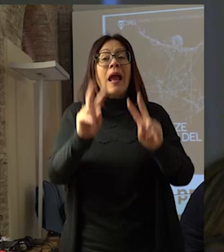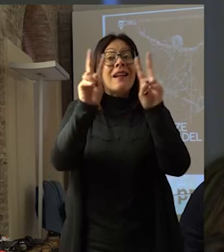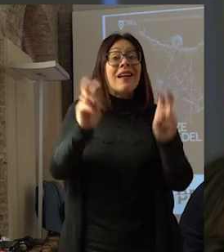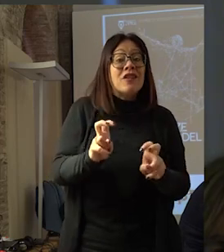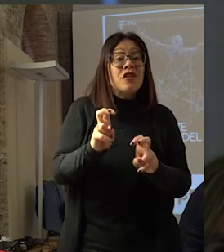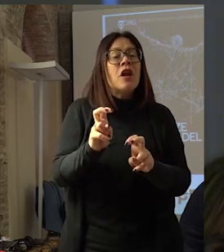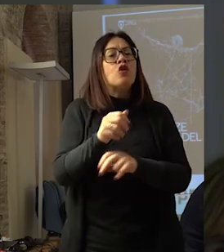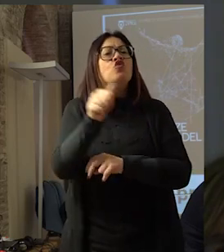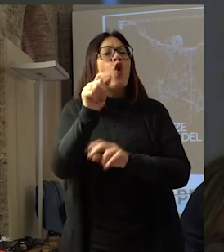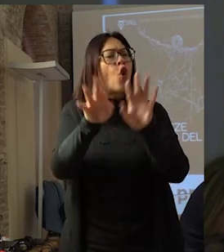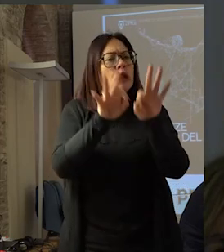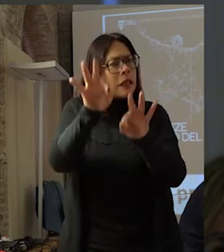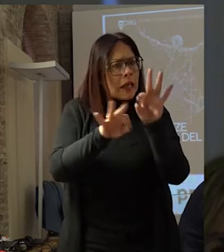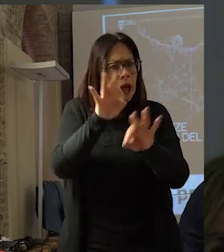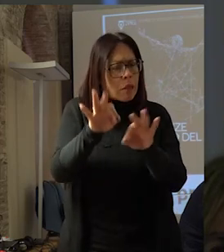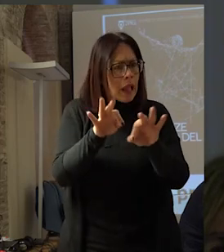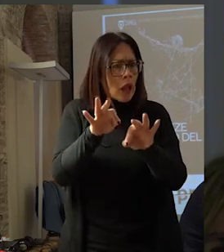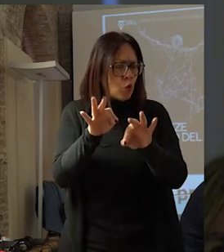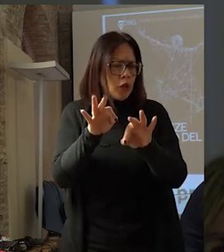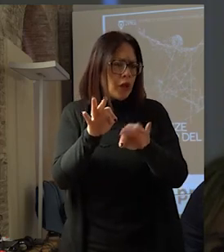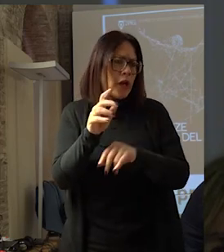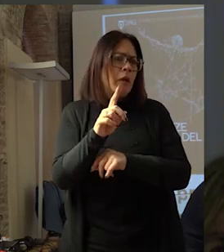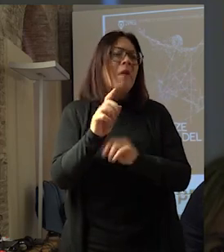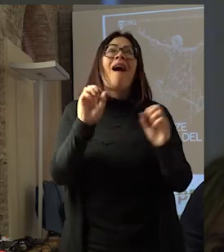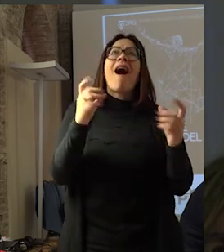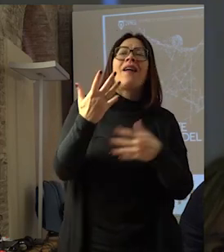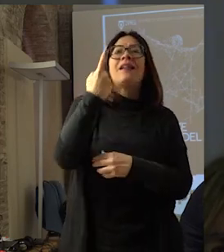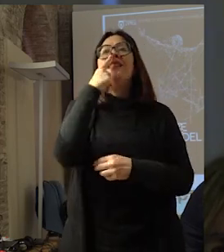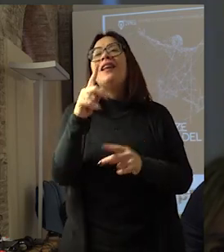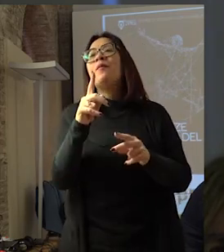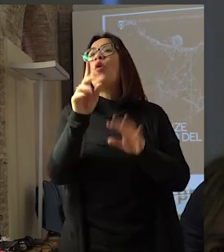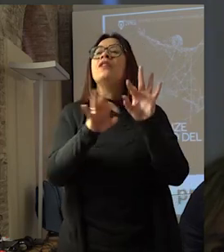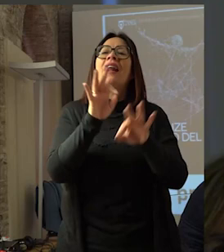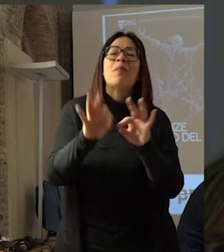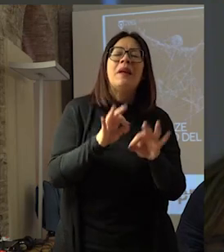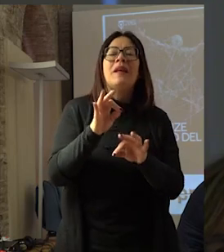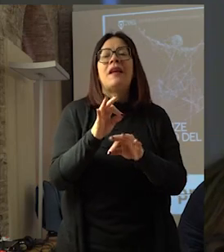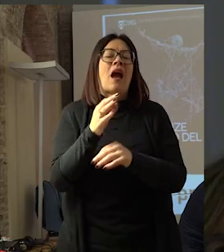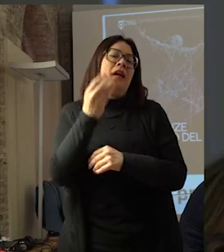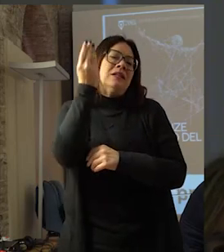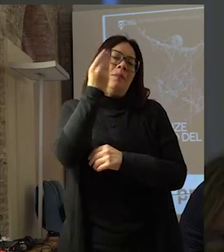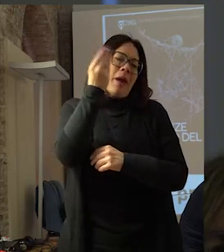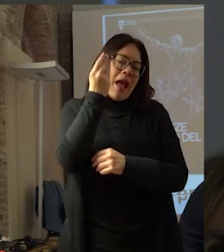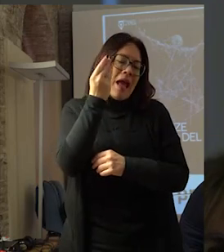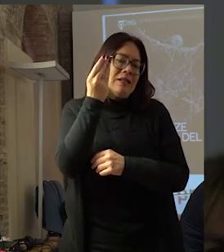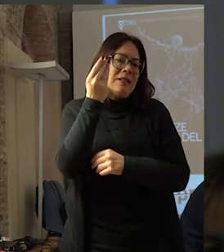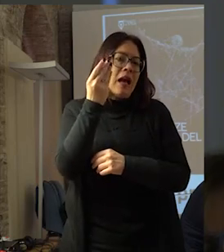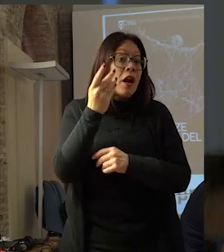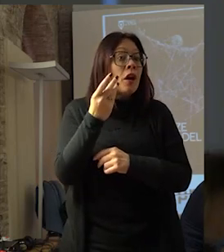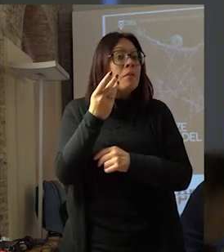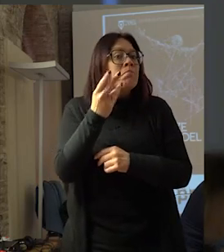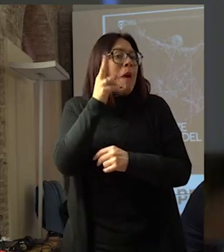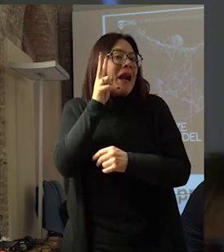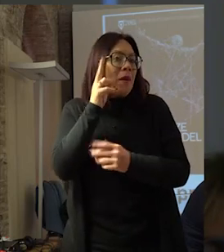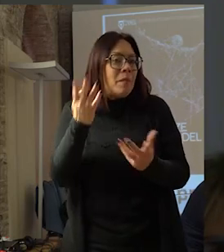potrebbe pensare banalmente, l'arte come terapia, come cura, come autoterapia. No, sono